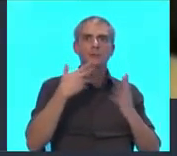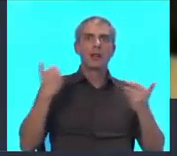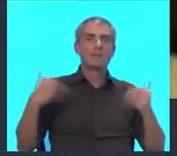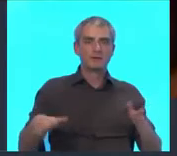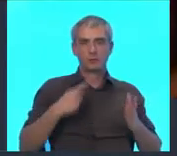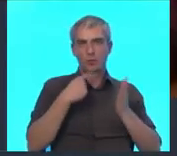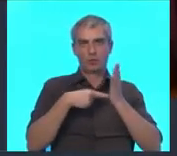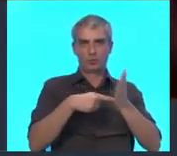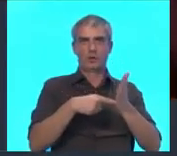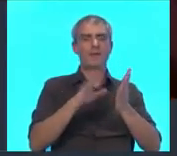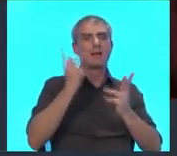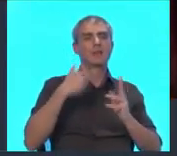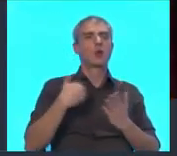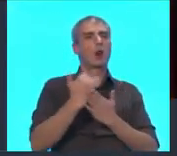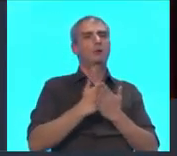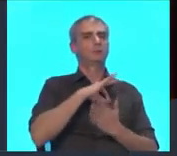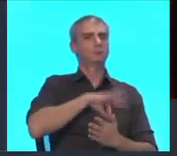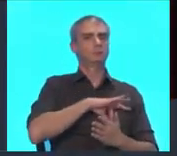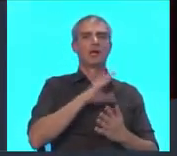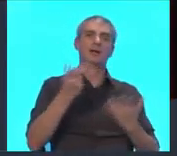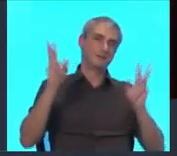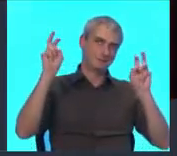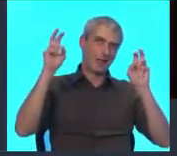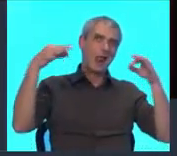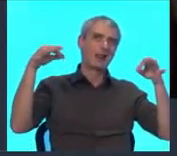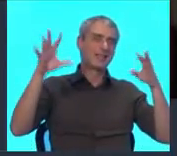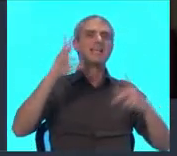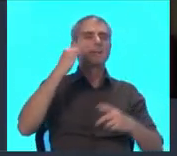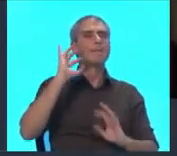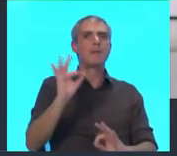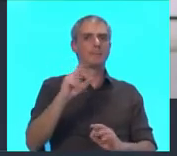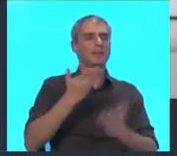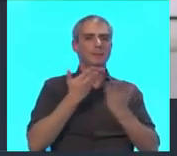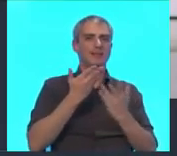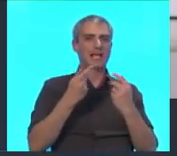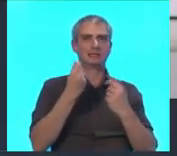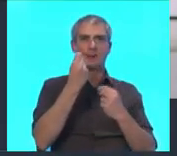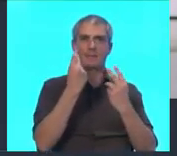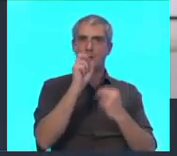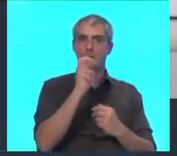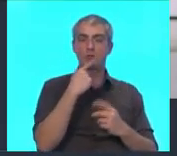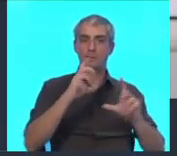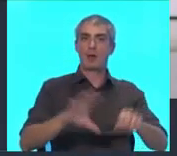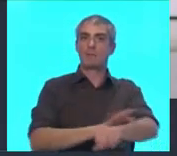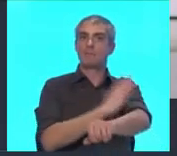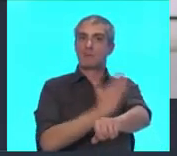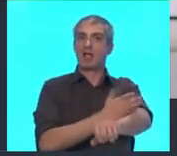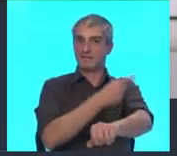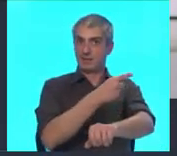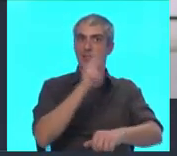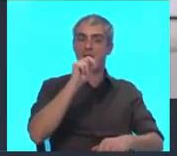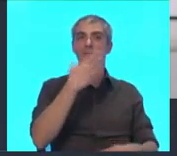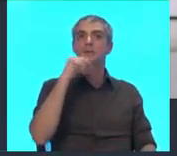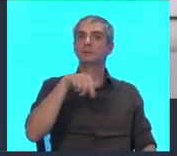לדוגמה כמה היינו יכולים להרוויח, על הנייר כמובן, אילו היו באמת מתייחסים לדולר. מגפיים של חברת ניינווסט עולים